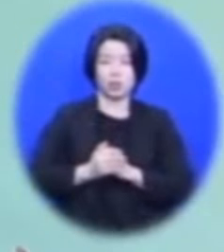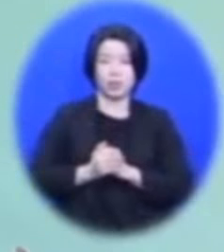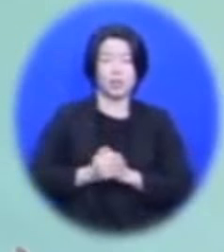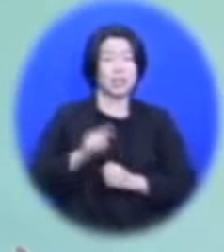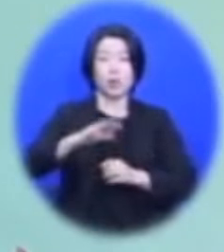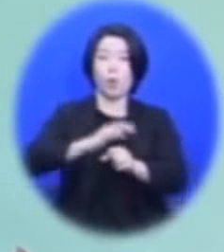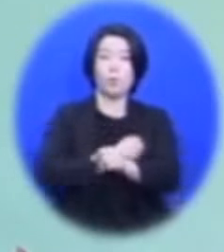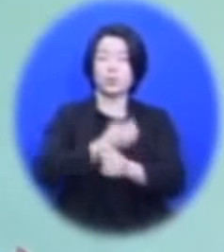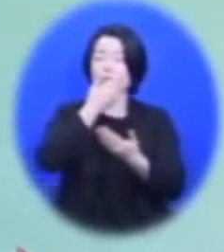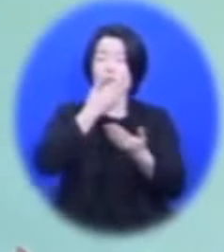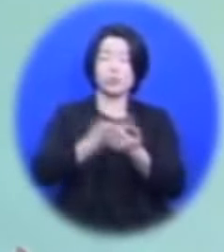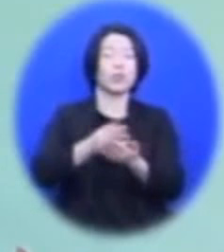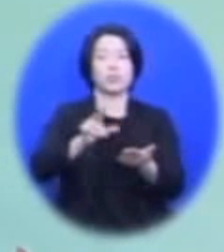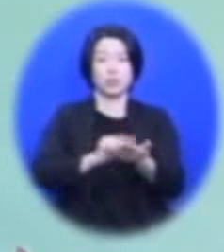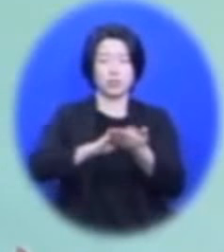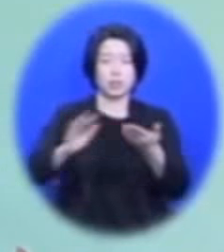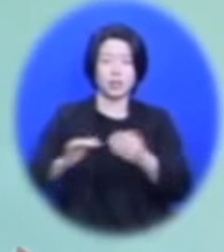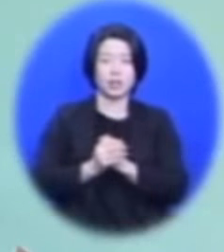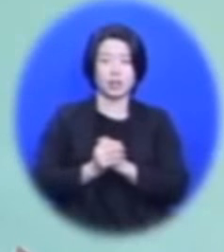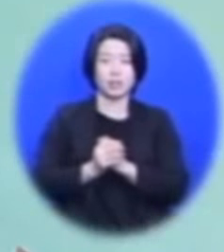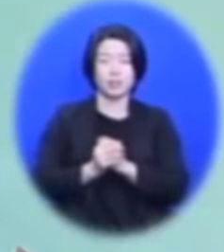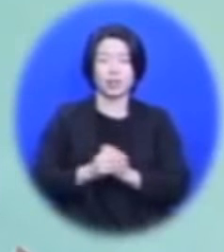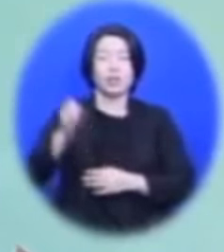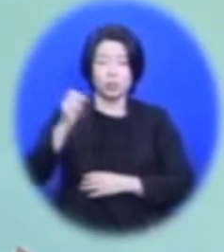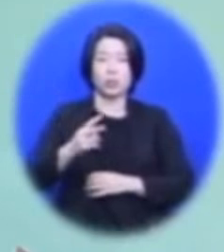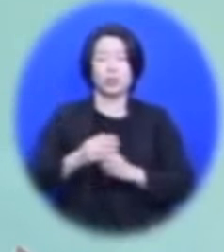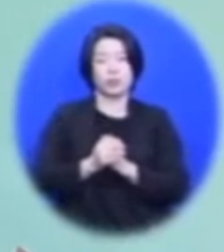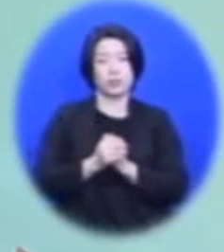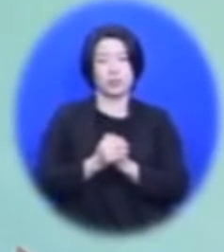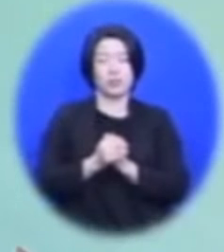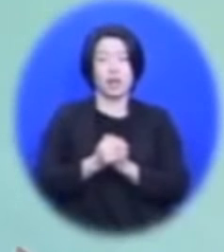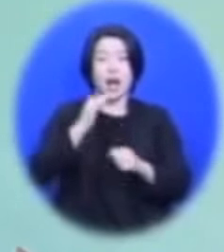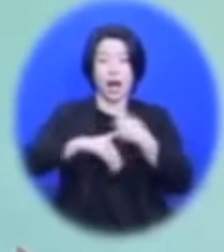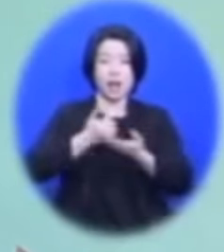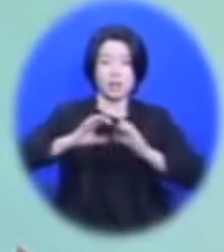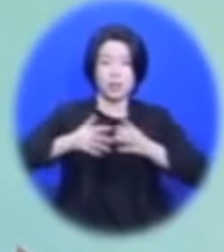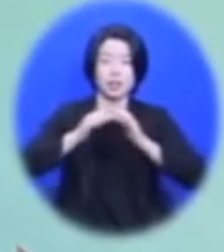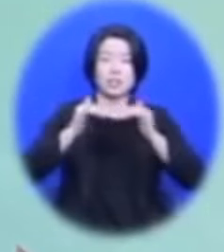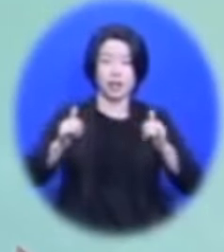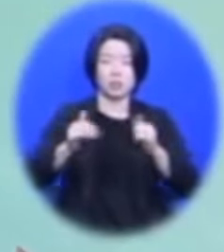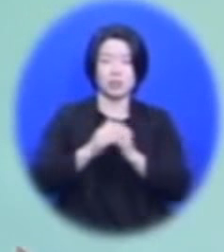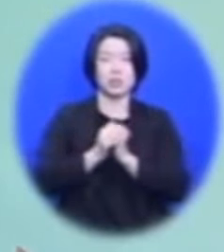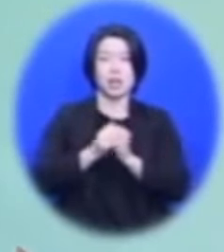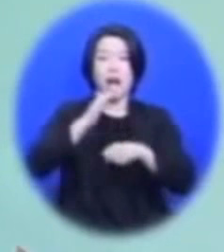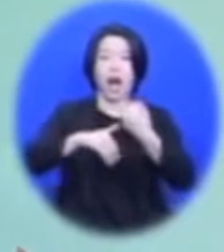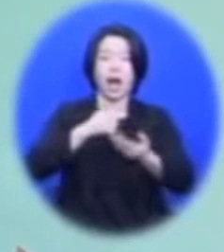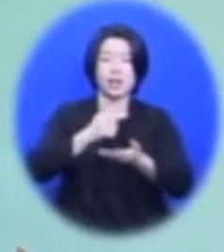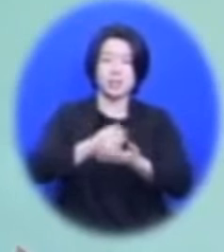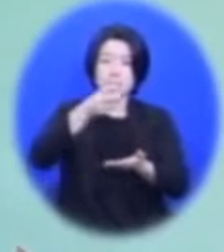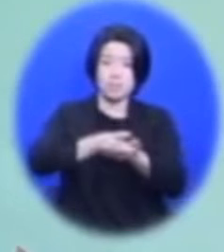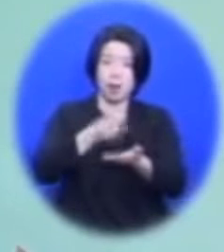이건 엄청나게 중요한 문제입니다. 그리고 하나님의 나라 백성은 하나님의